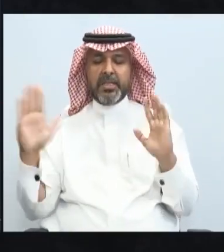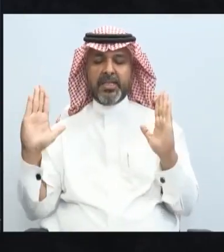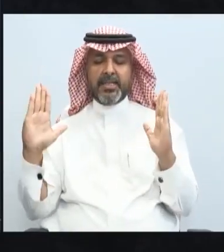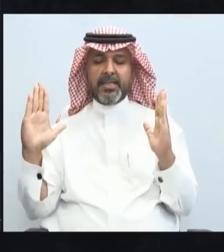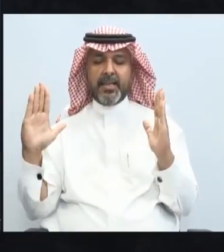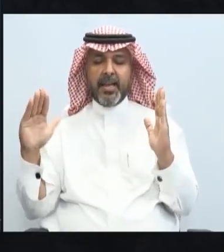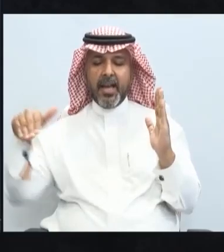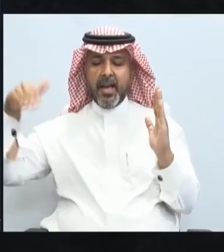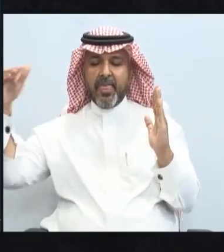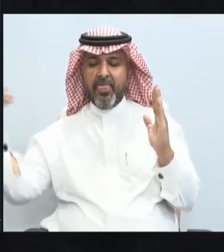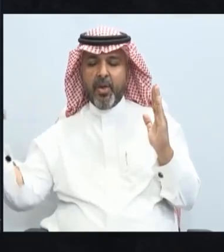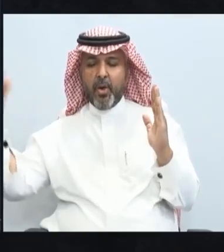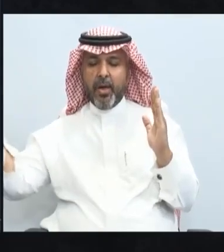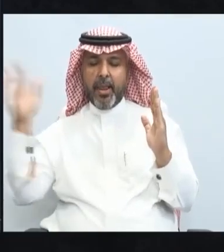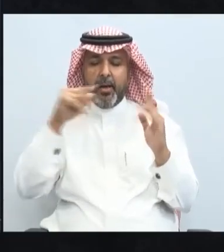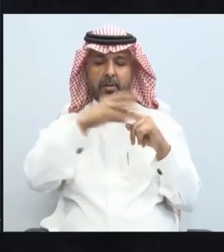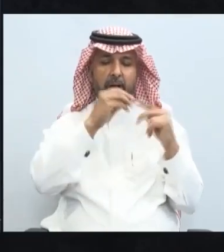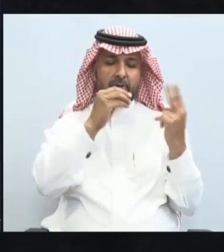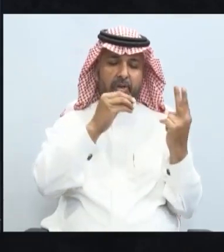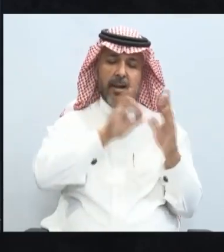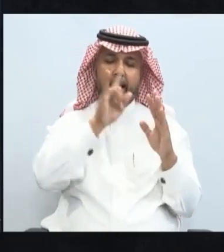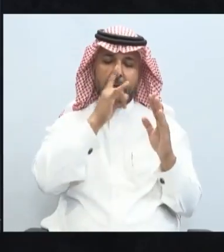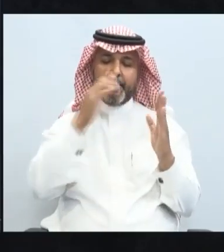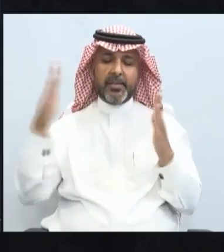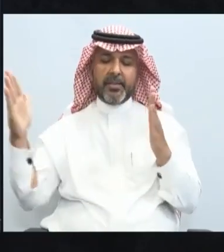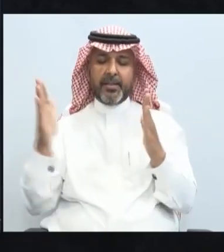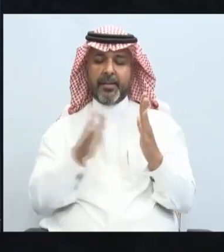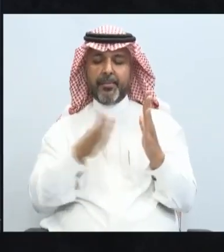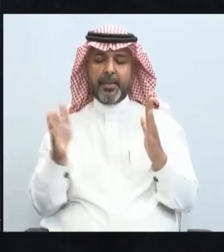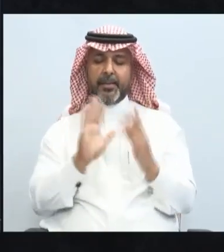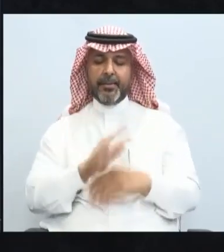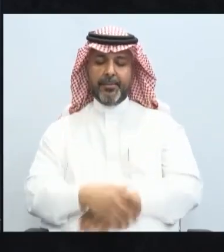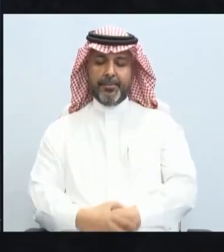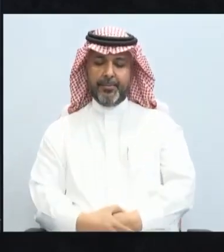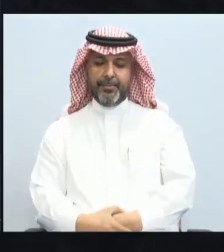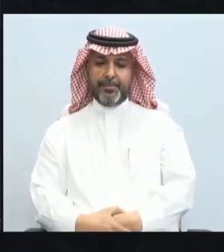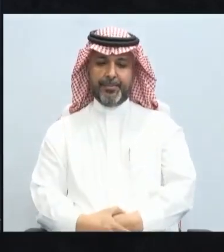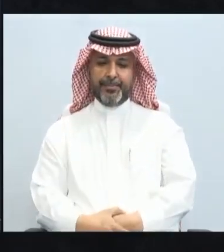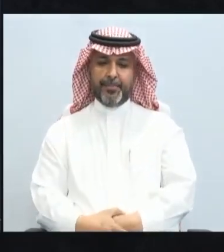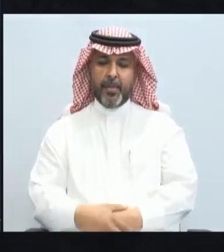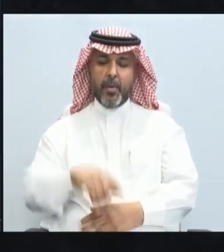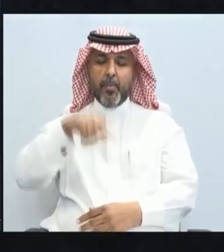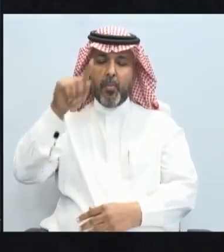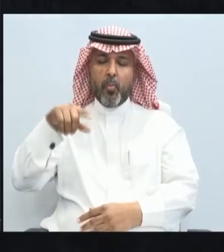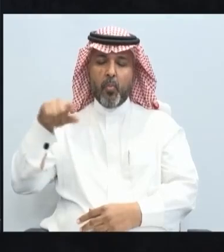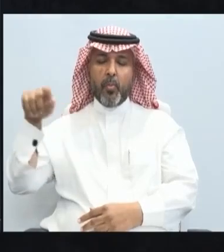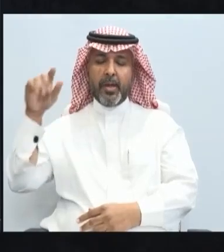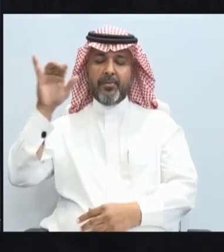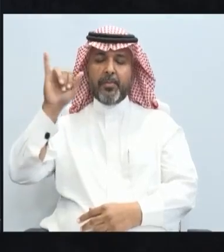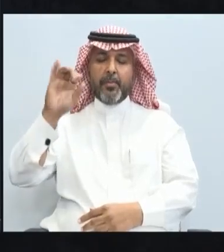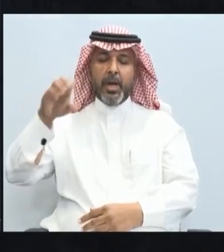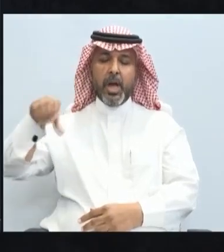يسمون يعني من اسماءها انها دوال موجيه دوال موجيه لان تتخذ شكل الموجه بهذا الشكل وموجه